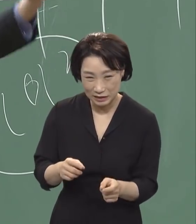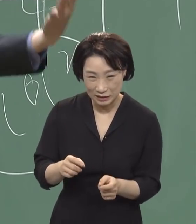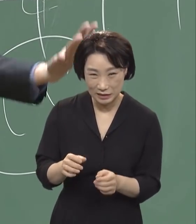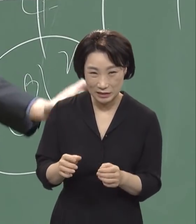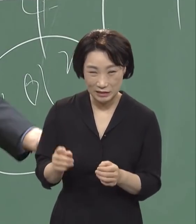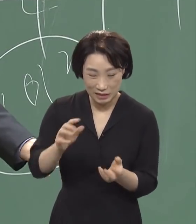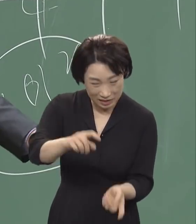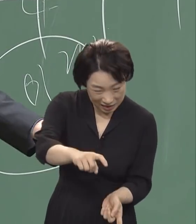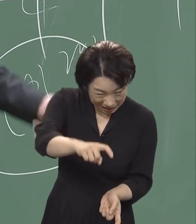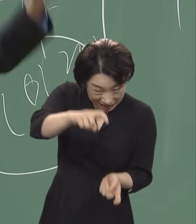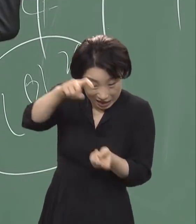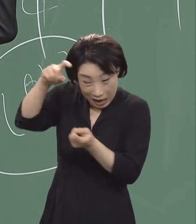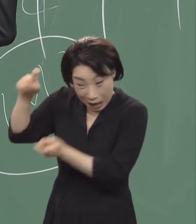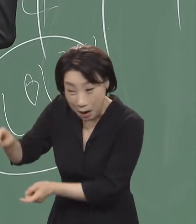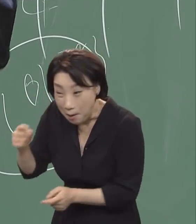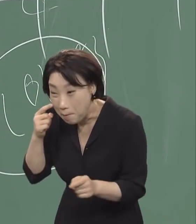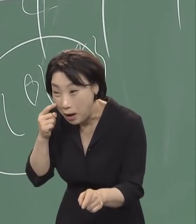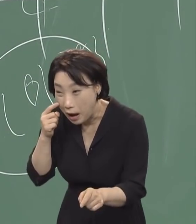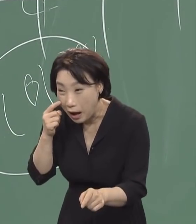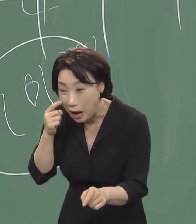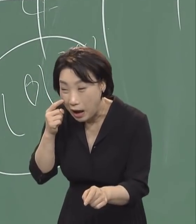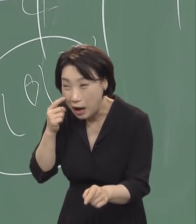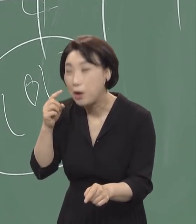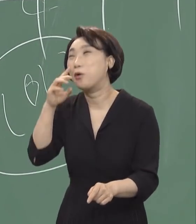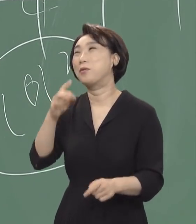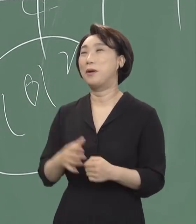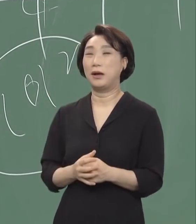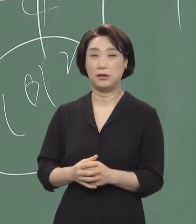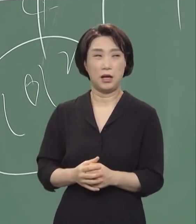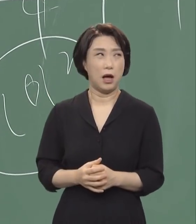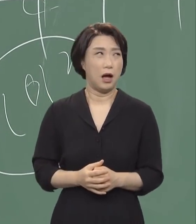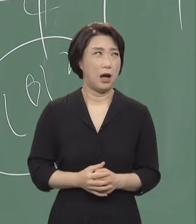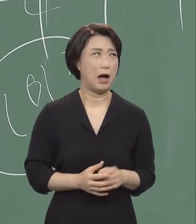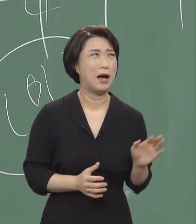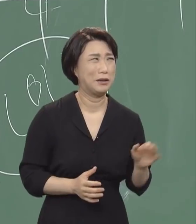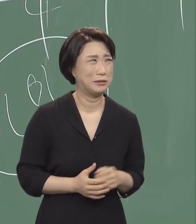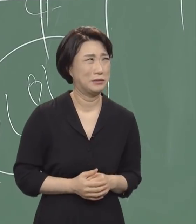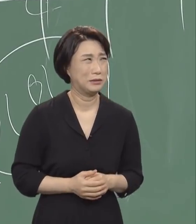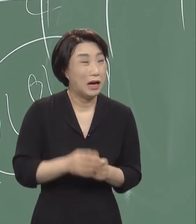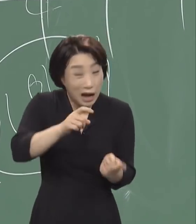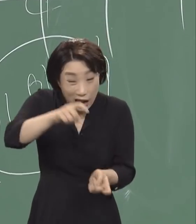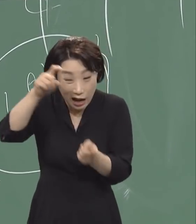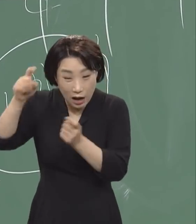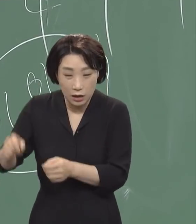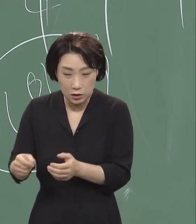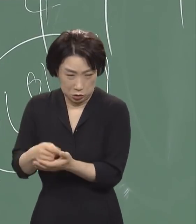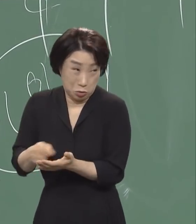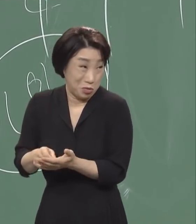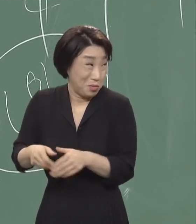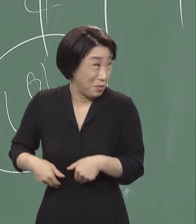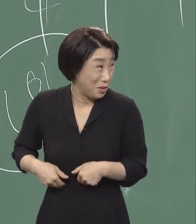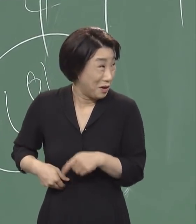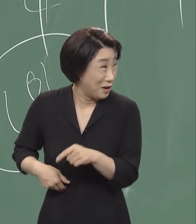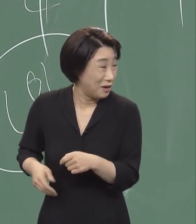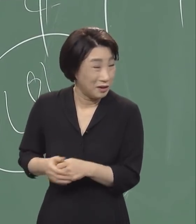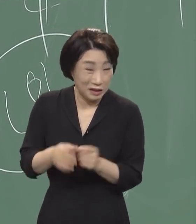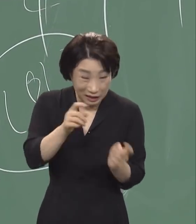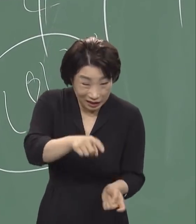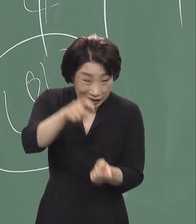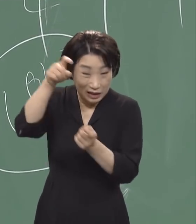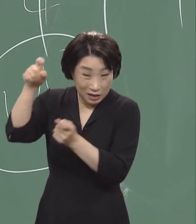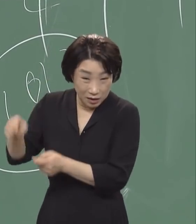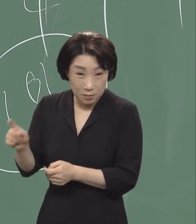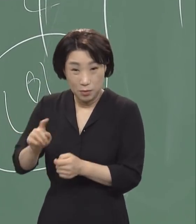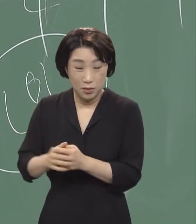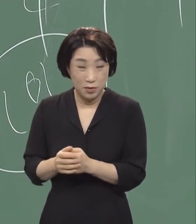껍데기에 덮은 뚜껑을 한번 들어보시죠 이거 한번 들으려면 기록해야 되고 이거 들으려면